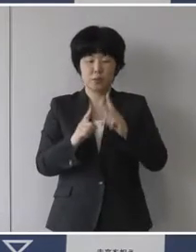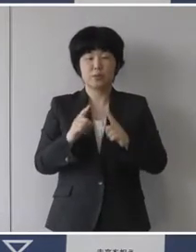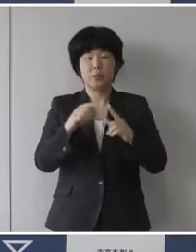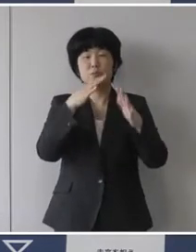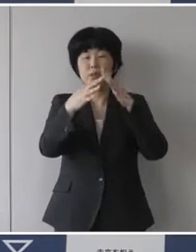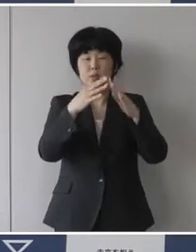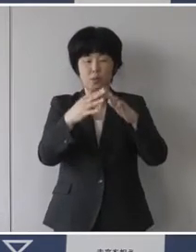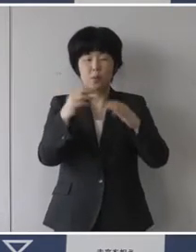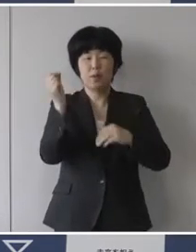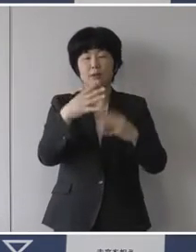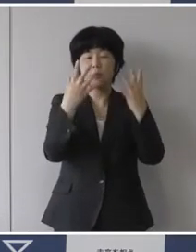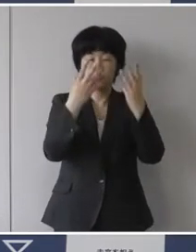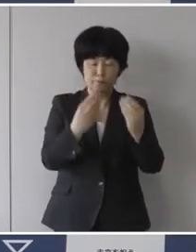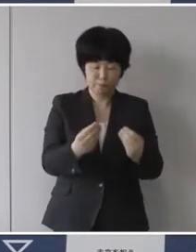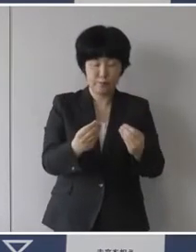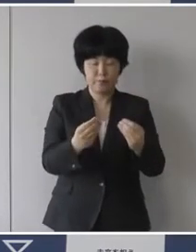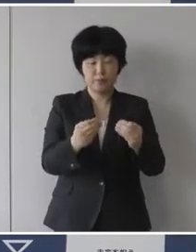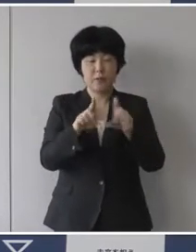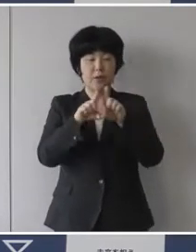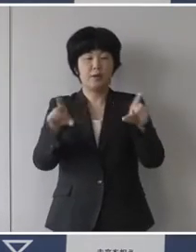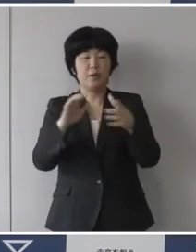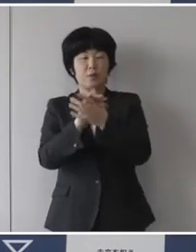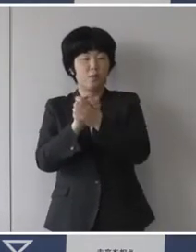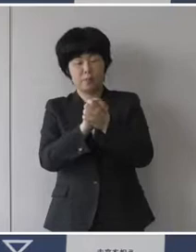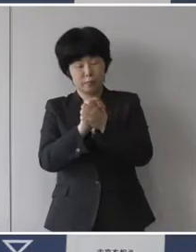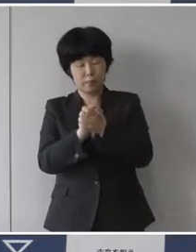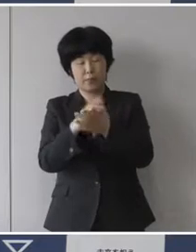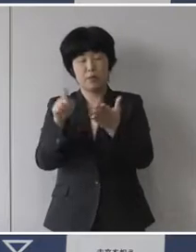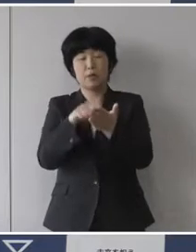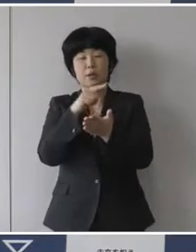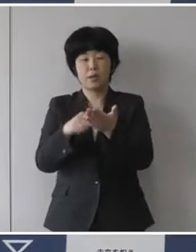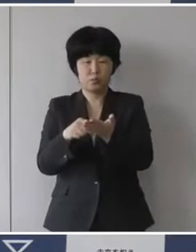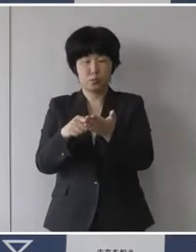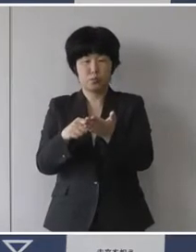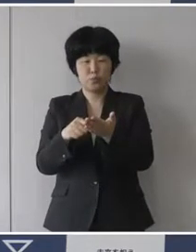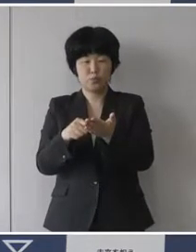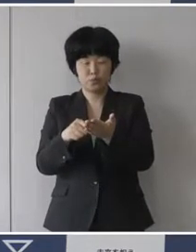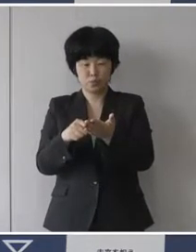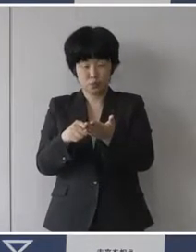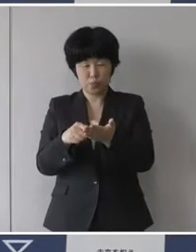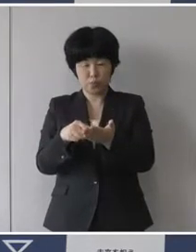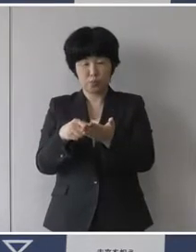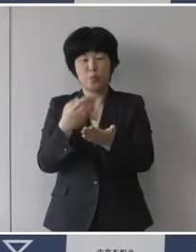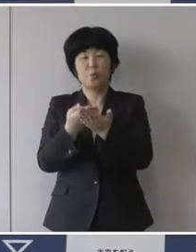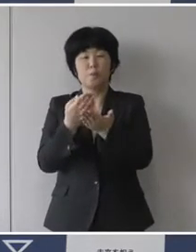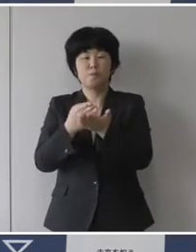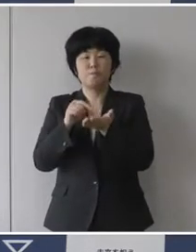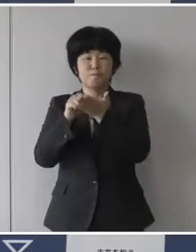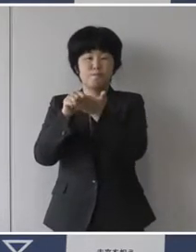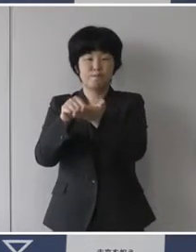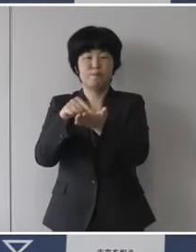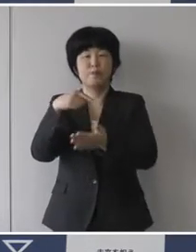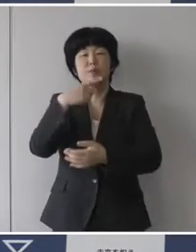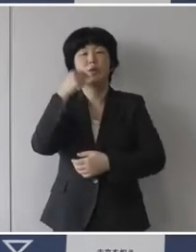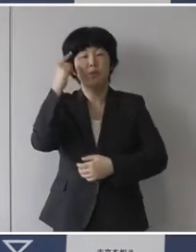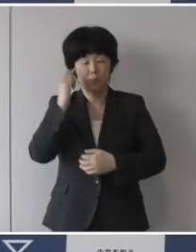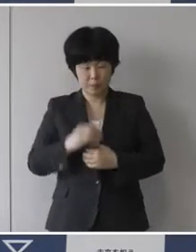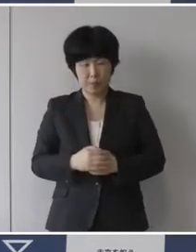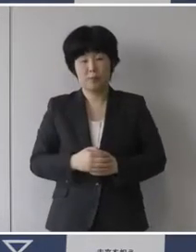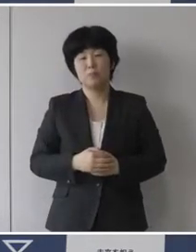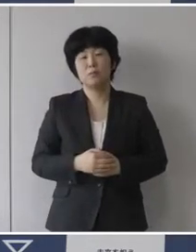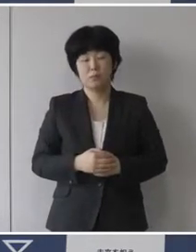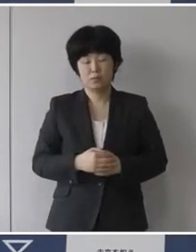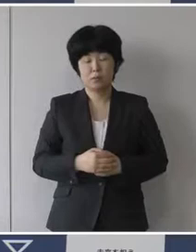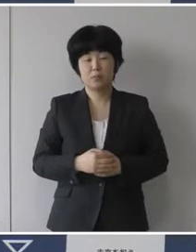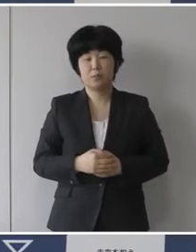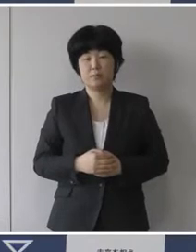して平和的な解決を強く求めたいというふうに思います。そんな状況の中で大変憂慮すべき事